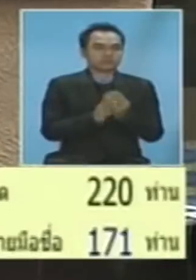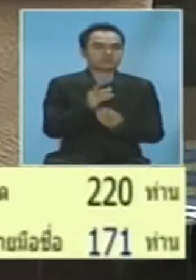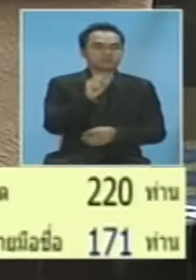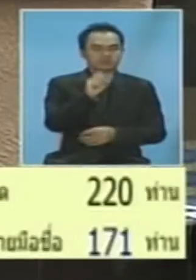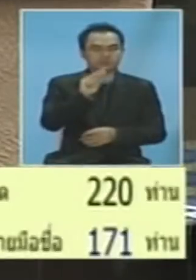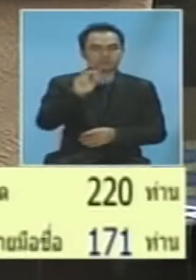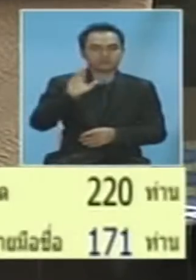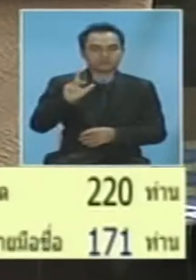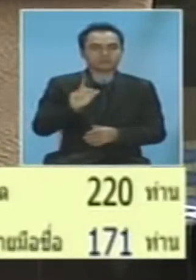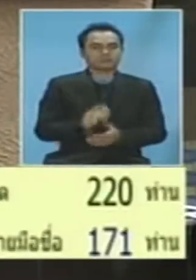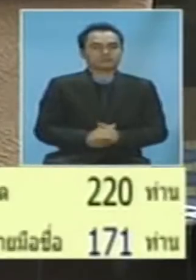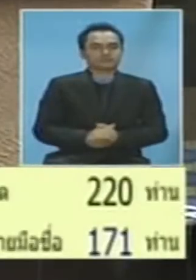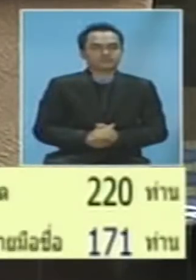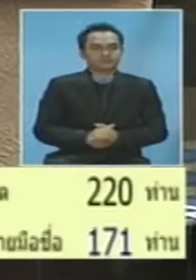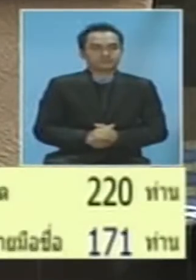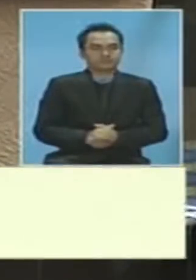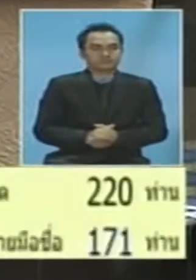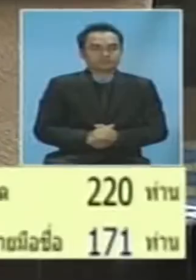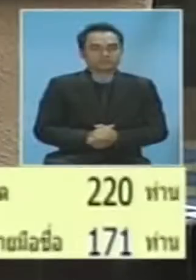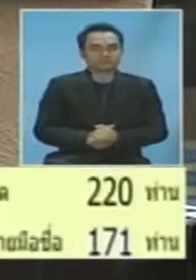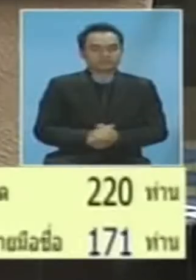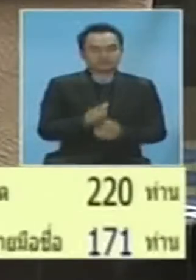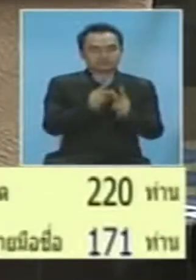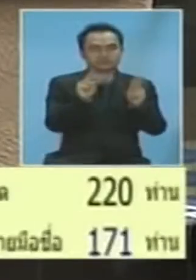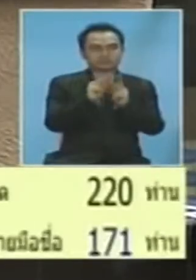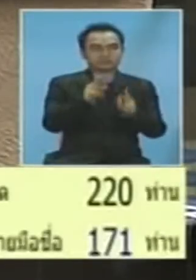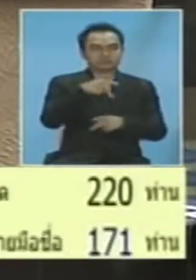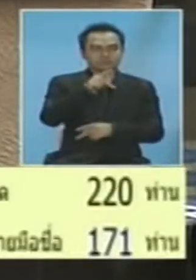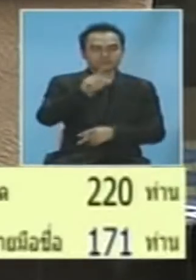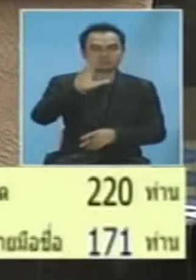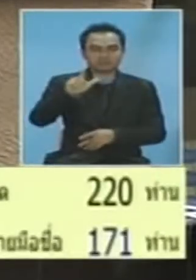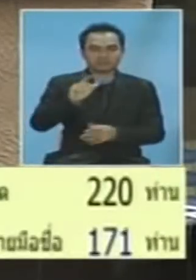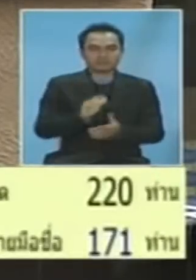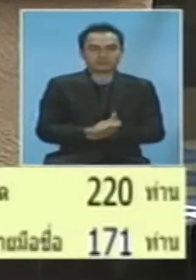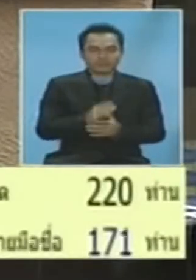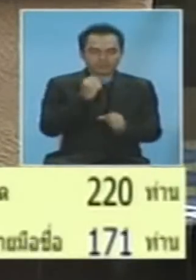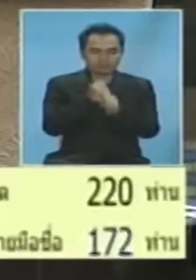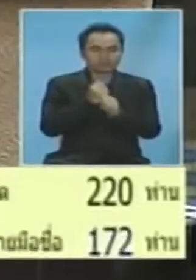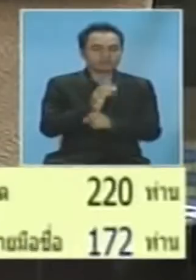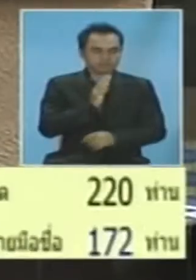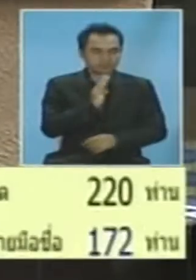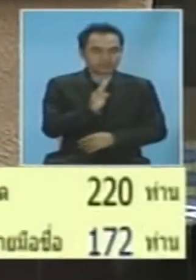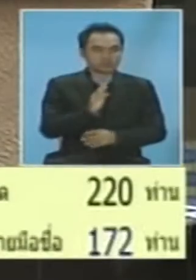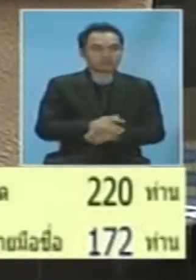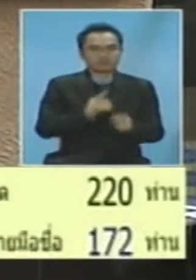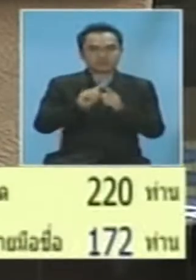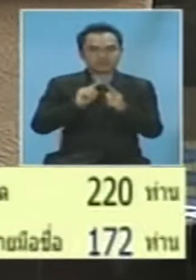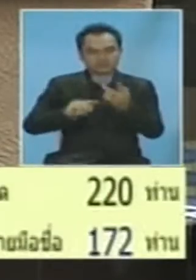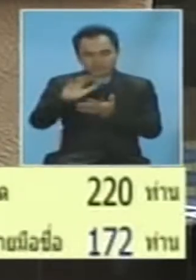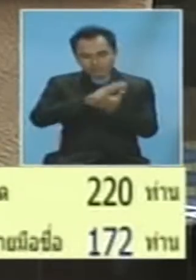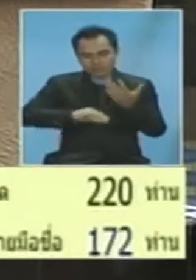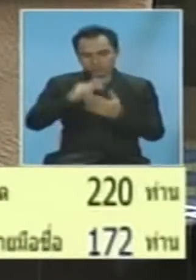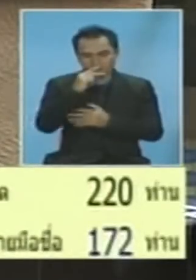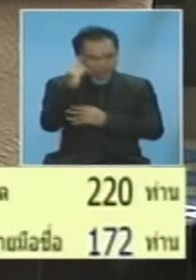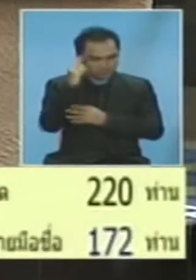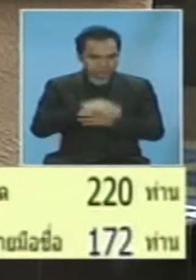าติผู้ทรงเกียรติว่าคณะกรรมการปปช.ได้ให้ความเป็นธรรมในการพิจารณาและการต่